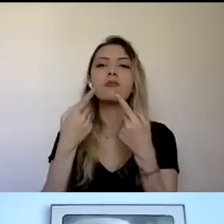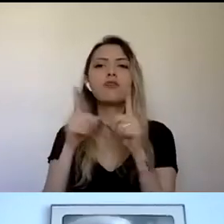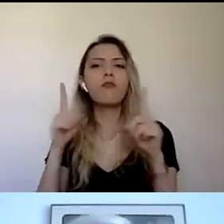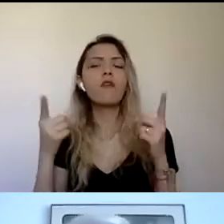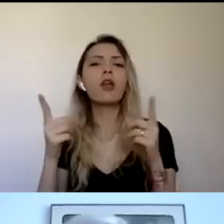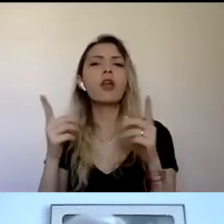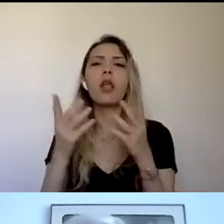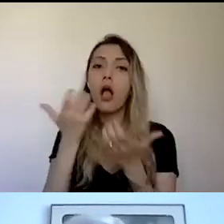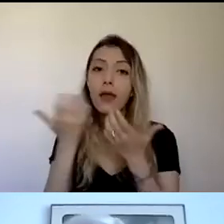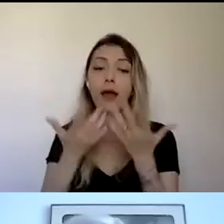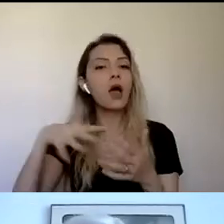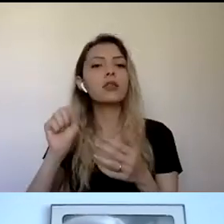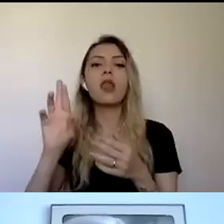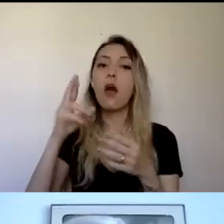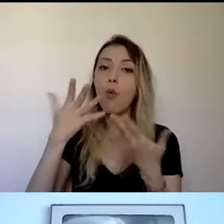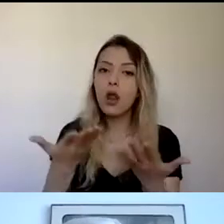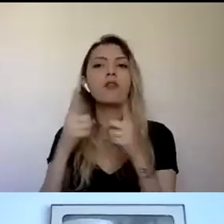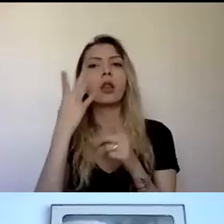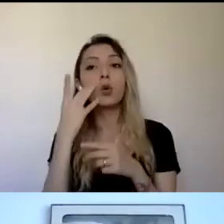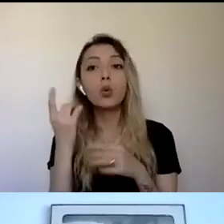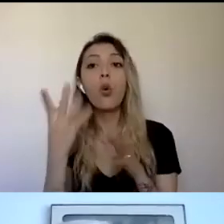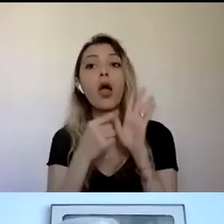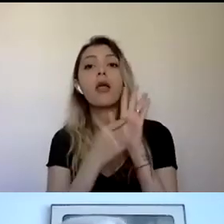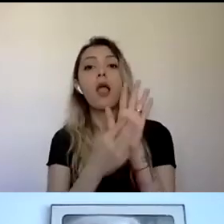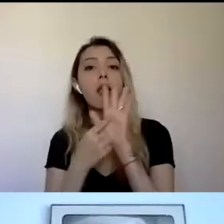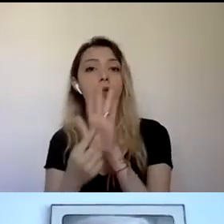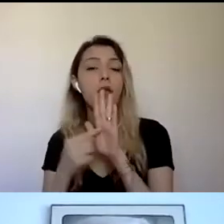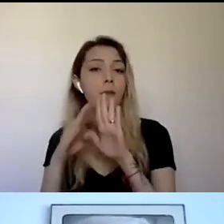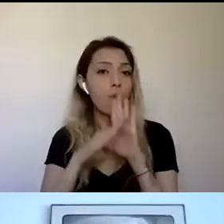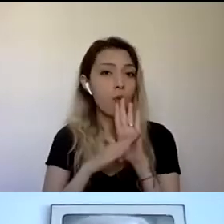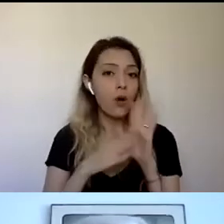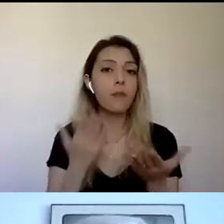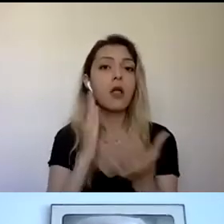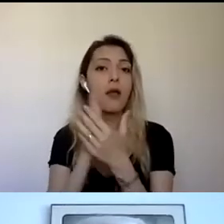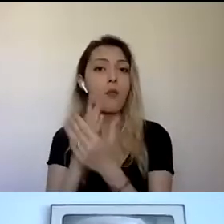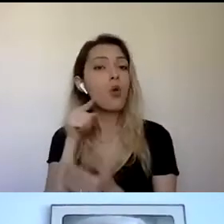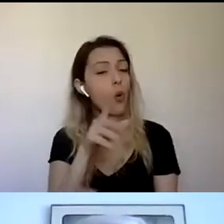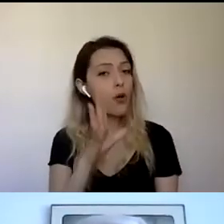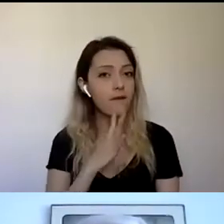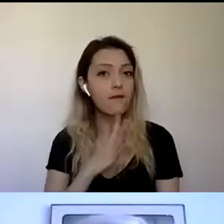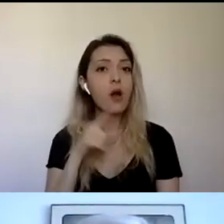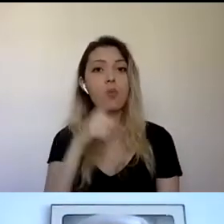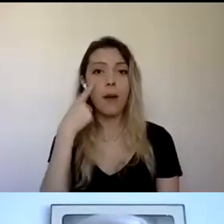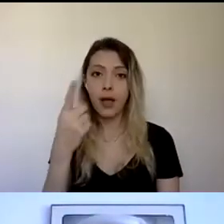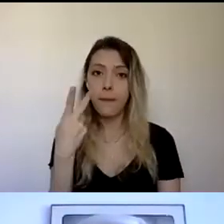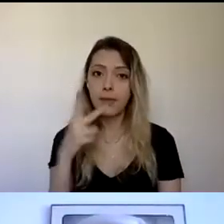çeşitli gösterge setleri halen hazırda bulunabilir, temin edilebilir. Adem, orada ben sana bir